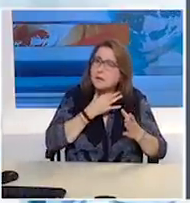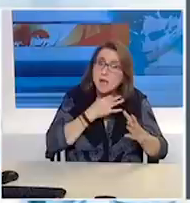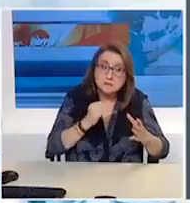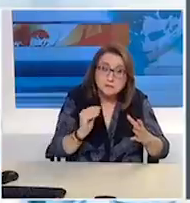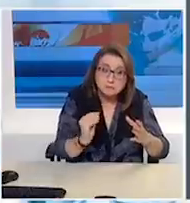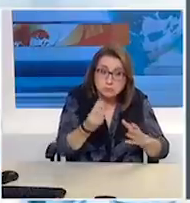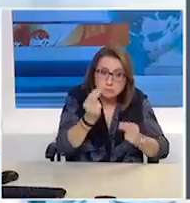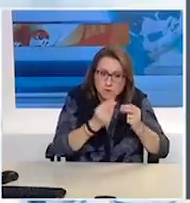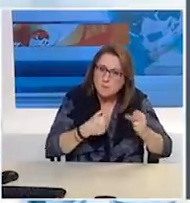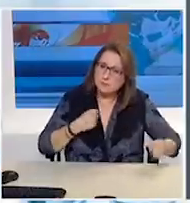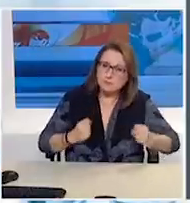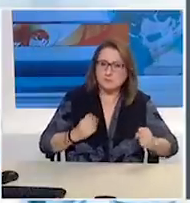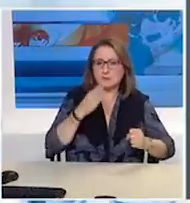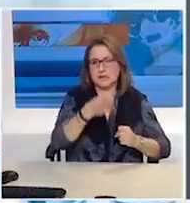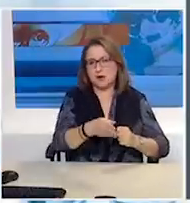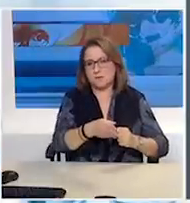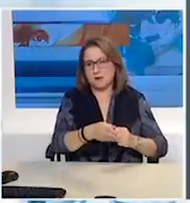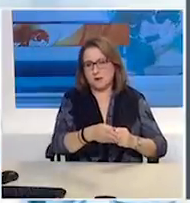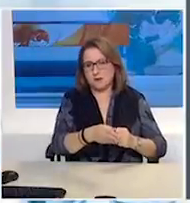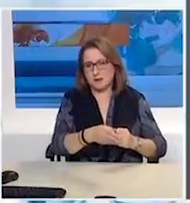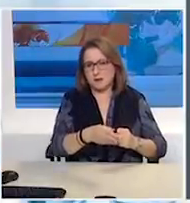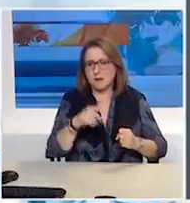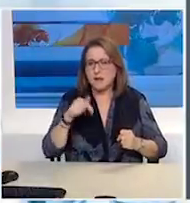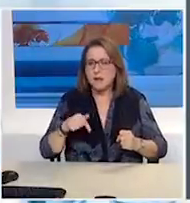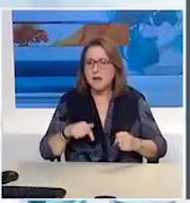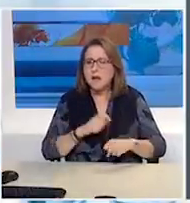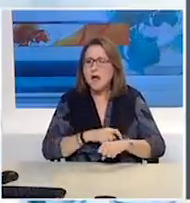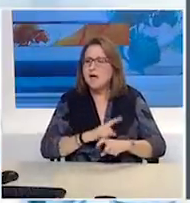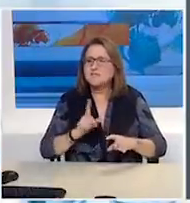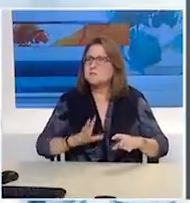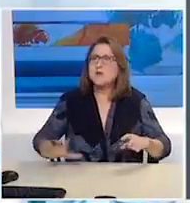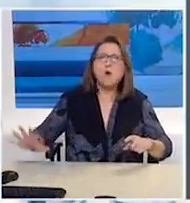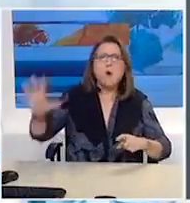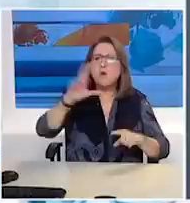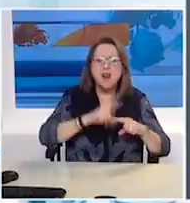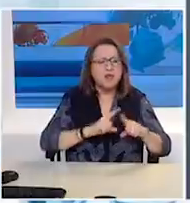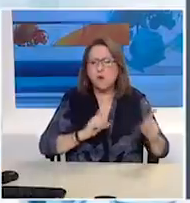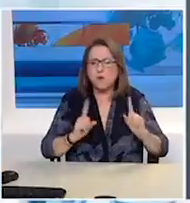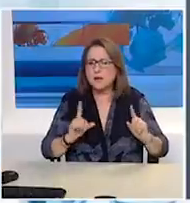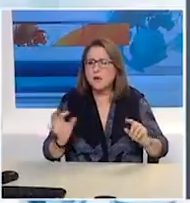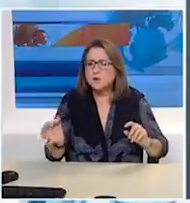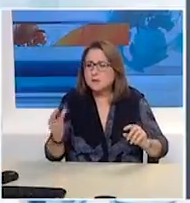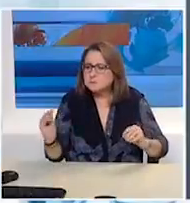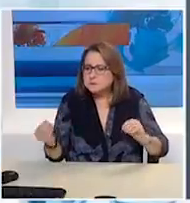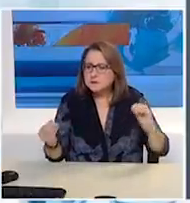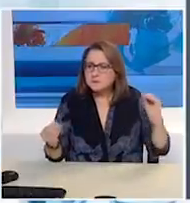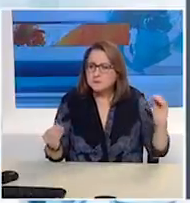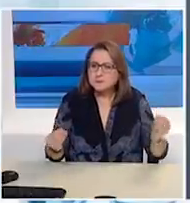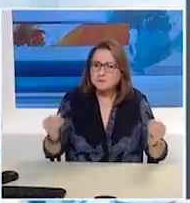παρεμβαίνει. Νομίζω η παρέμβαση αυτή τη στιγμή δεν συζητιέται ευρέως ποια θα είναι και πώς θα είναι, γιατί ο κόσμος